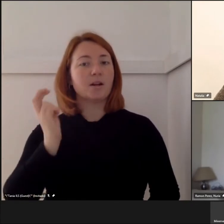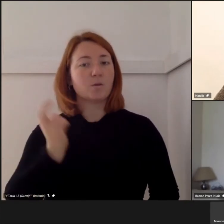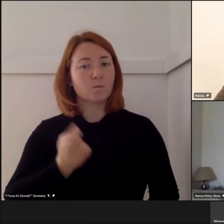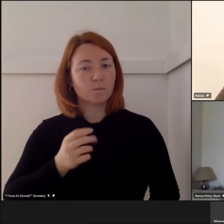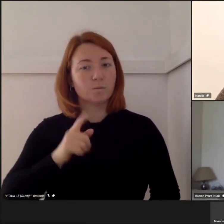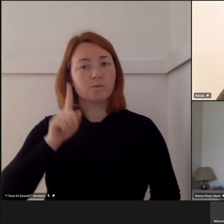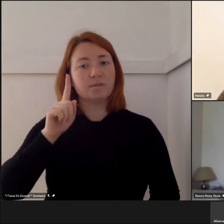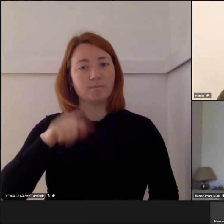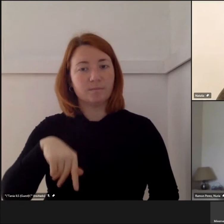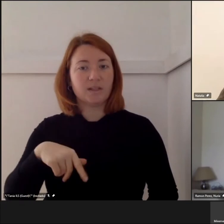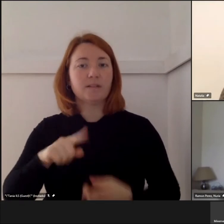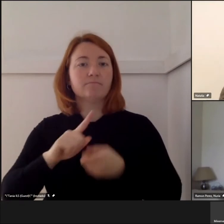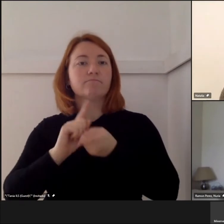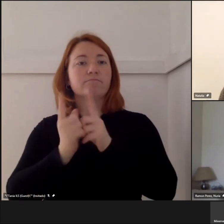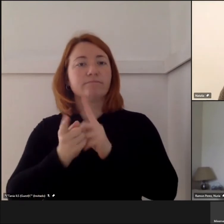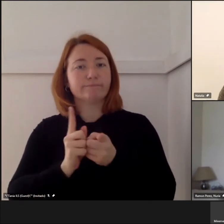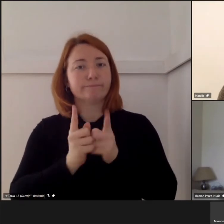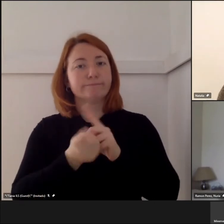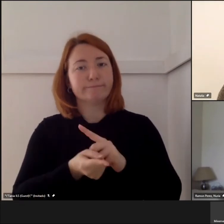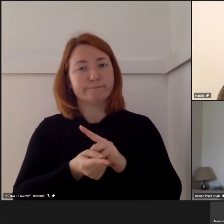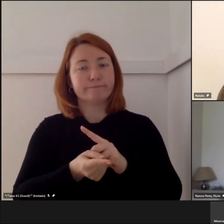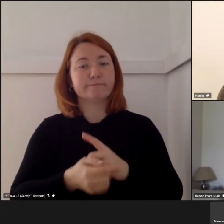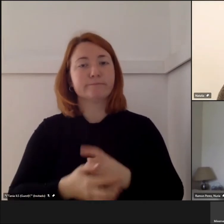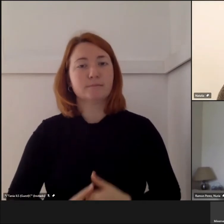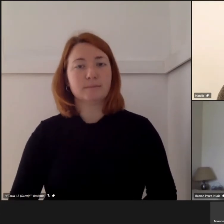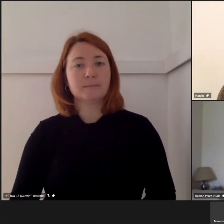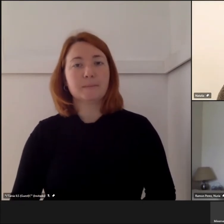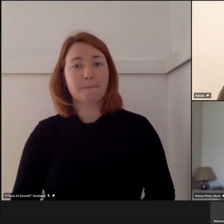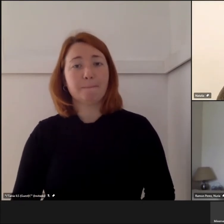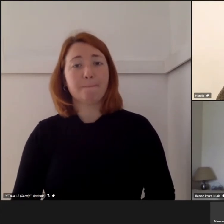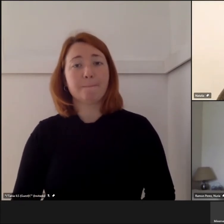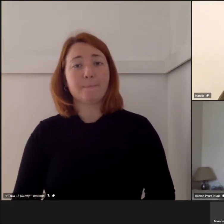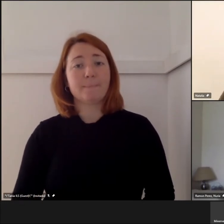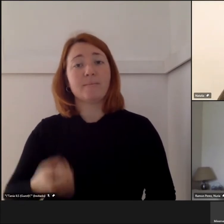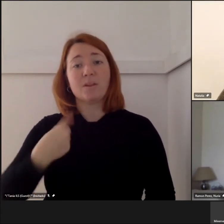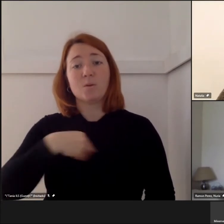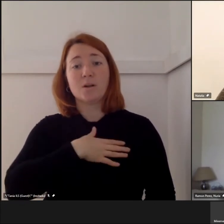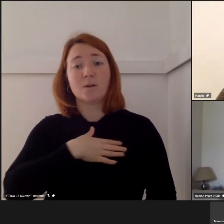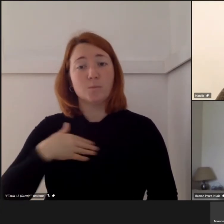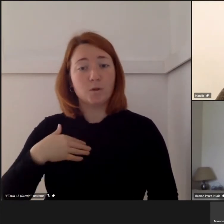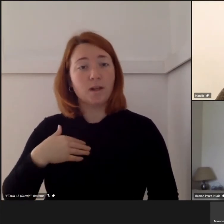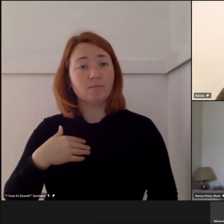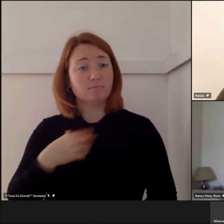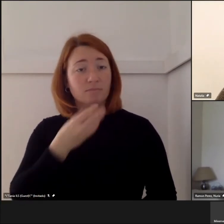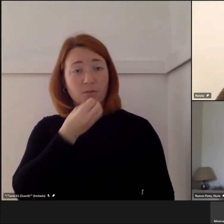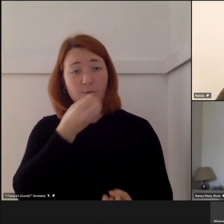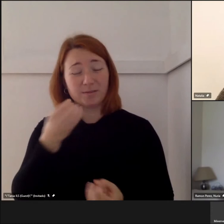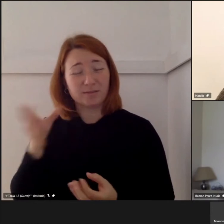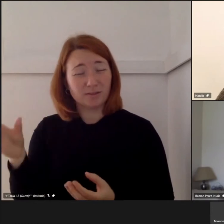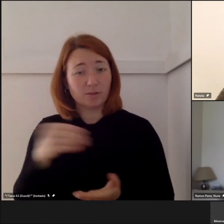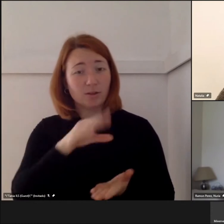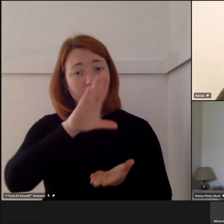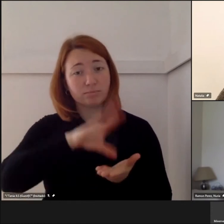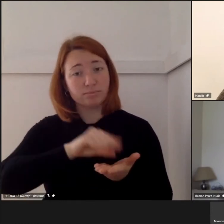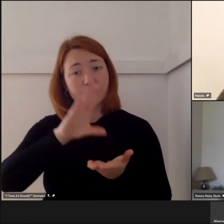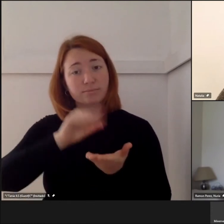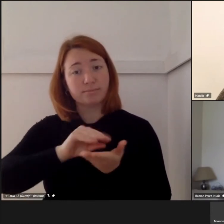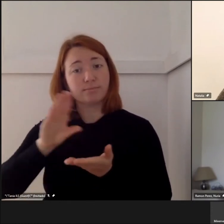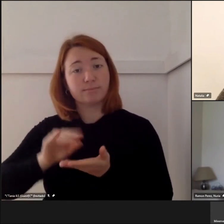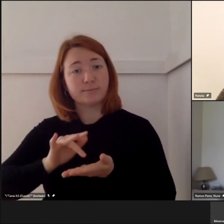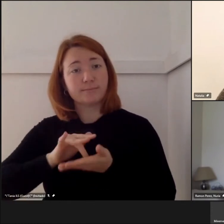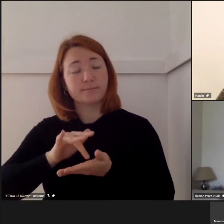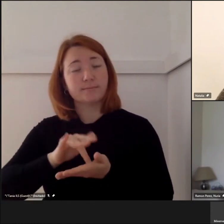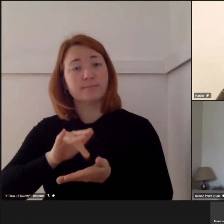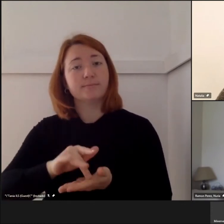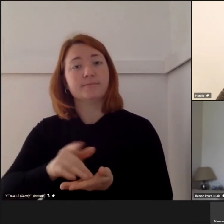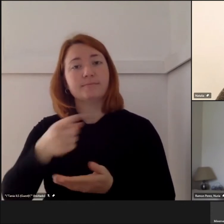Per tant, tot això d'alguna manera interaccionarà. La nostra voluntat és efectivament recollir les dades de forma regular, no tenir